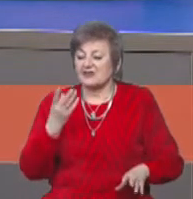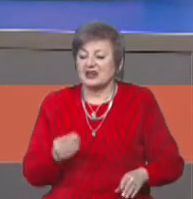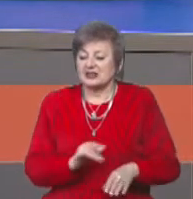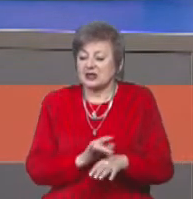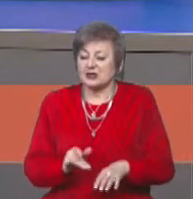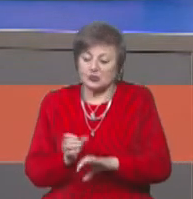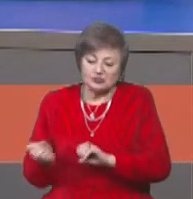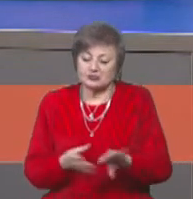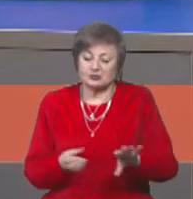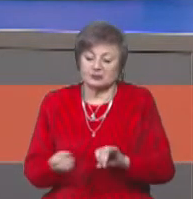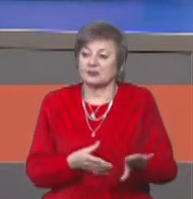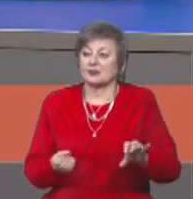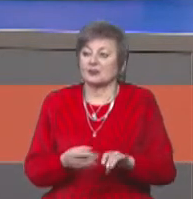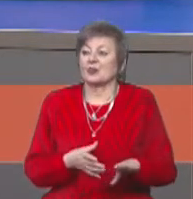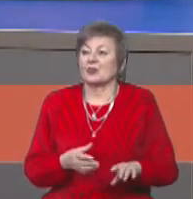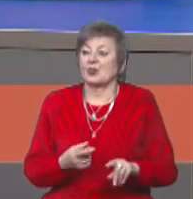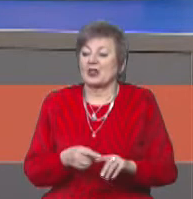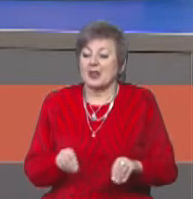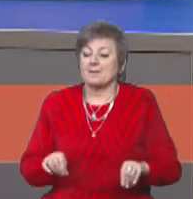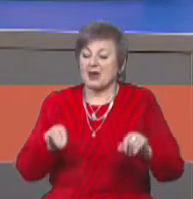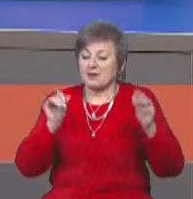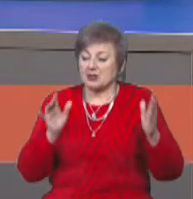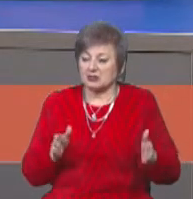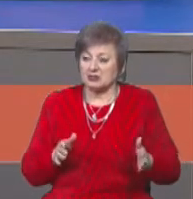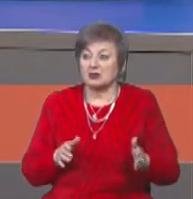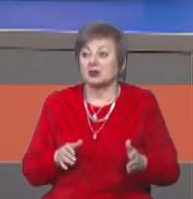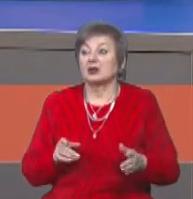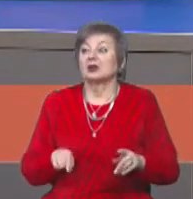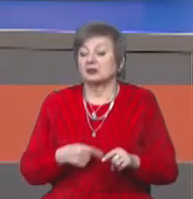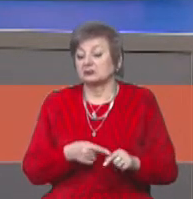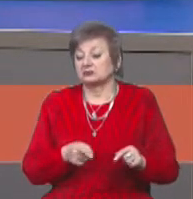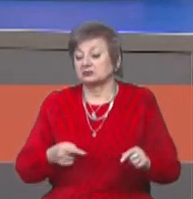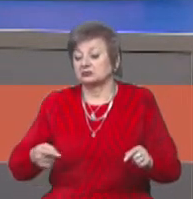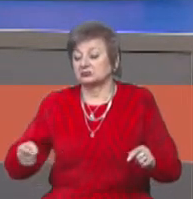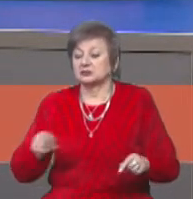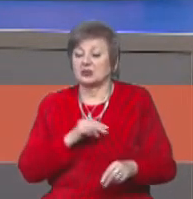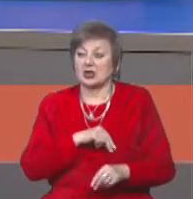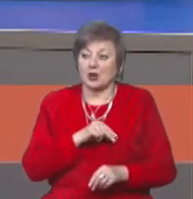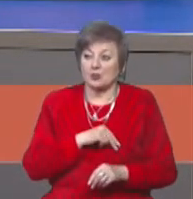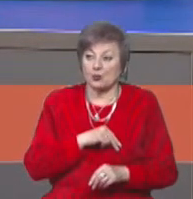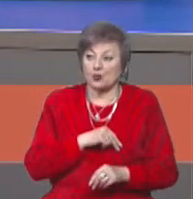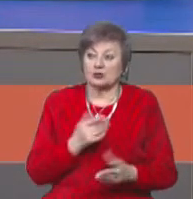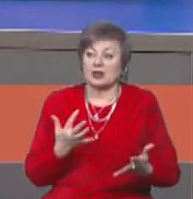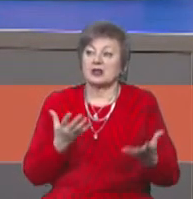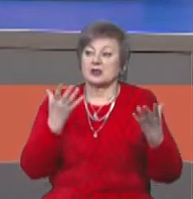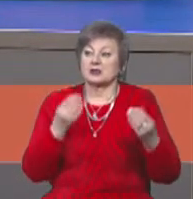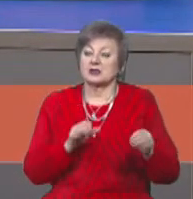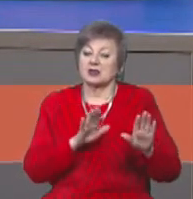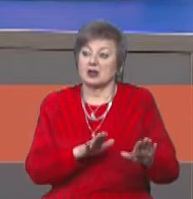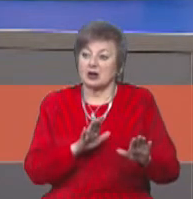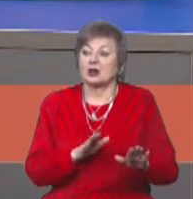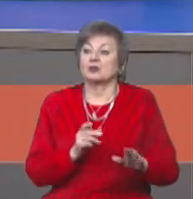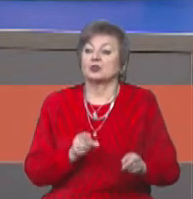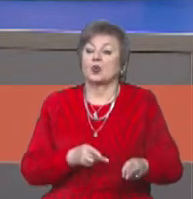выгребали лопатами, тачками эту кучу пепла. И как-то в процессе работы, да, там несколько дней я, да, по-моему, приезжала